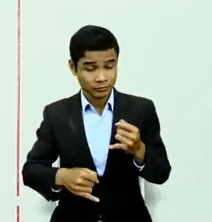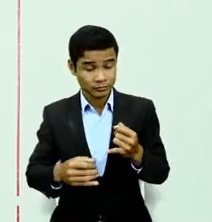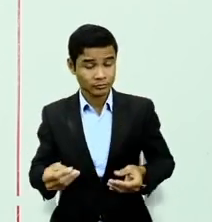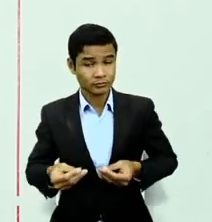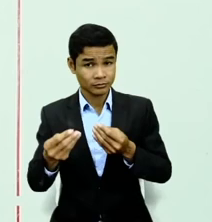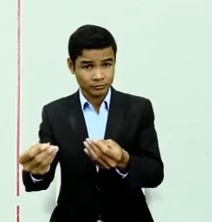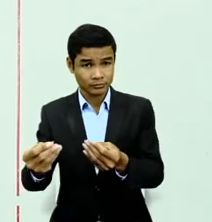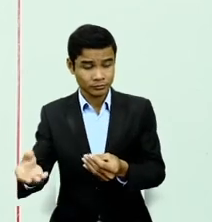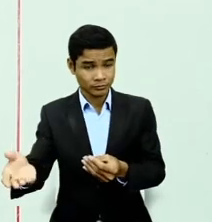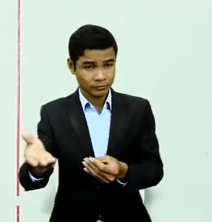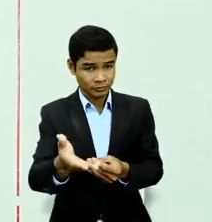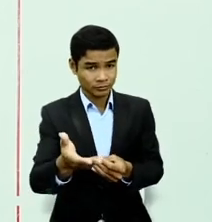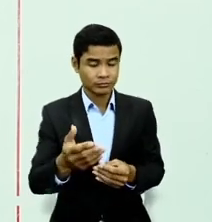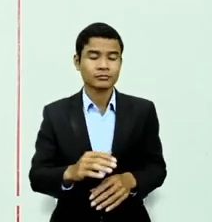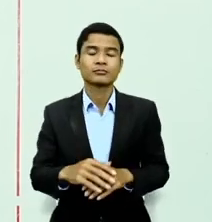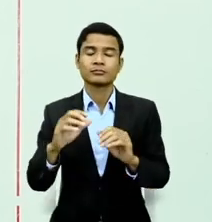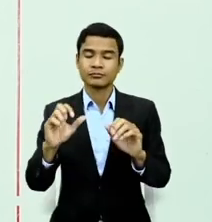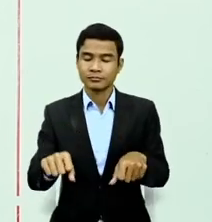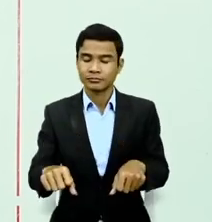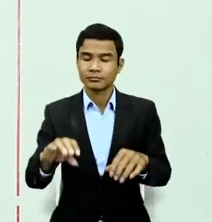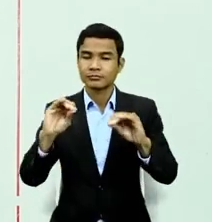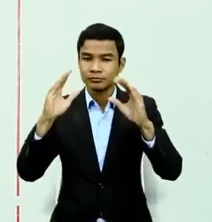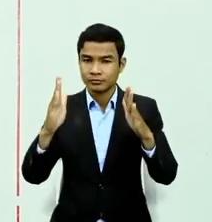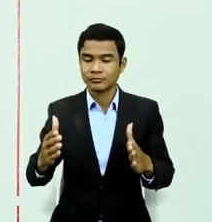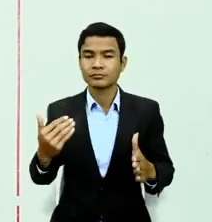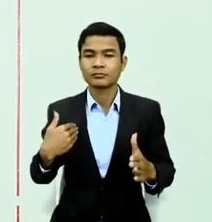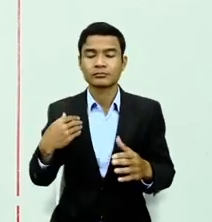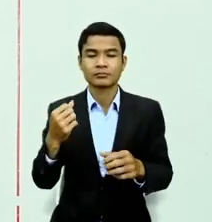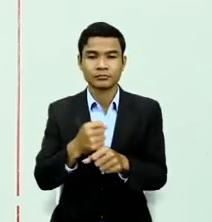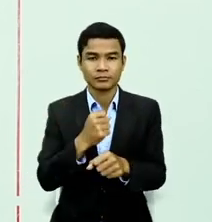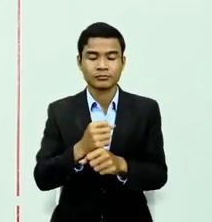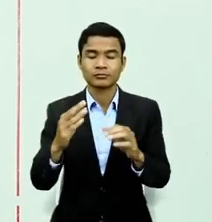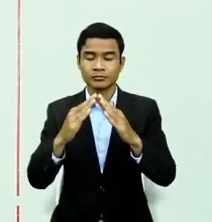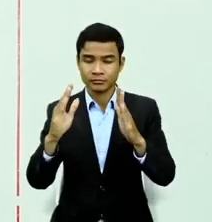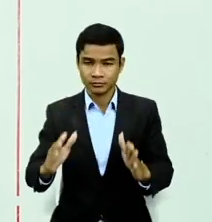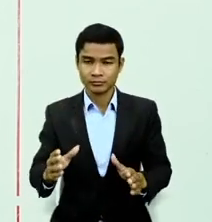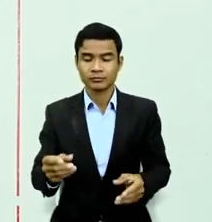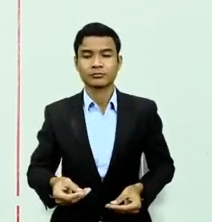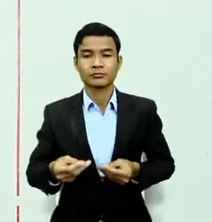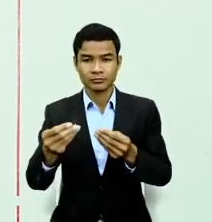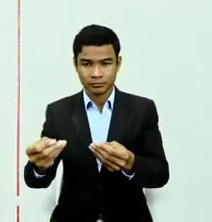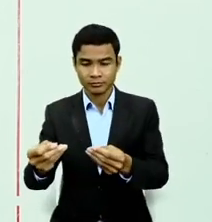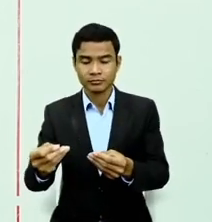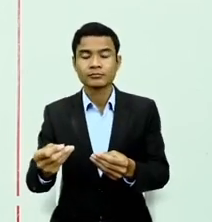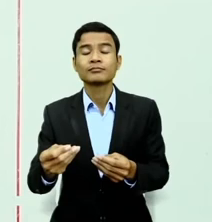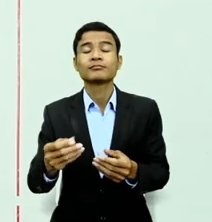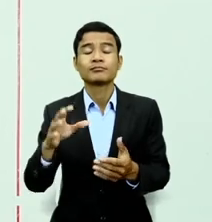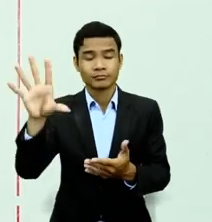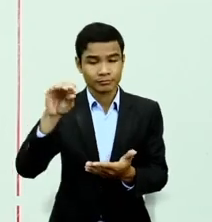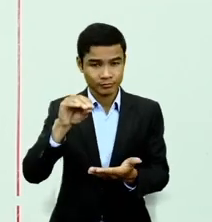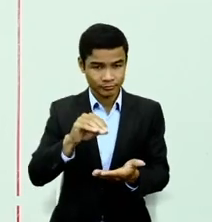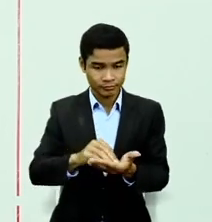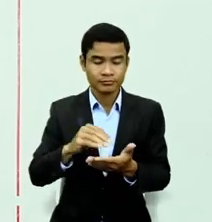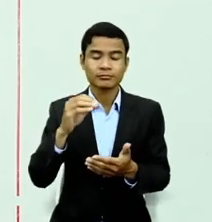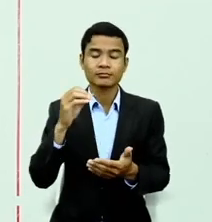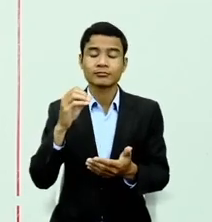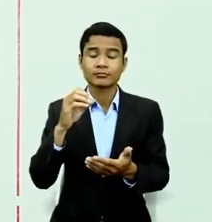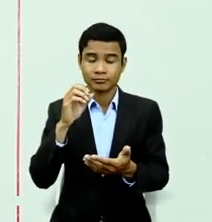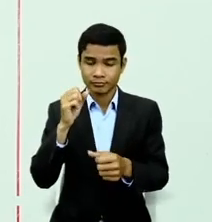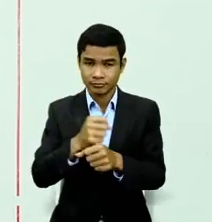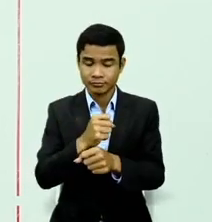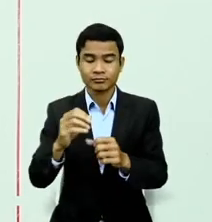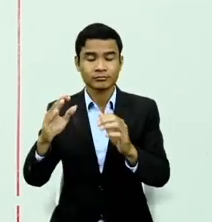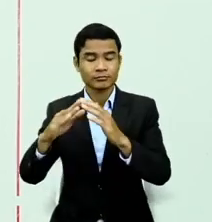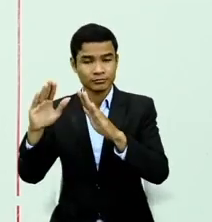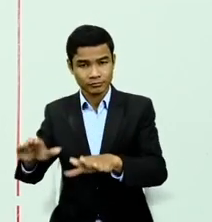can côn chà nẹt cru nâng miền cái cặp té nằm bấy chà ơi côn chơi chầm lòng nẹt té nè con nhá chớn côn